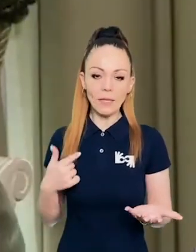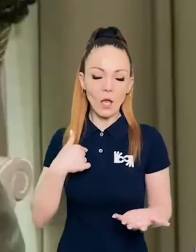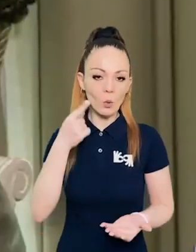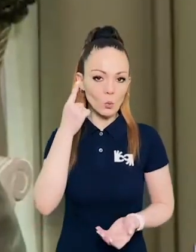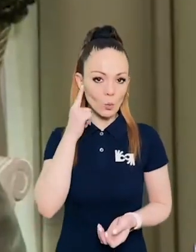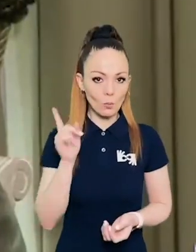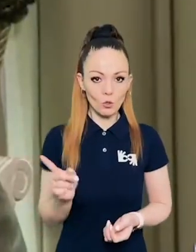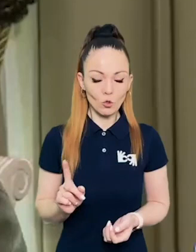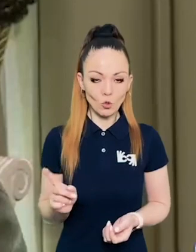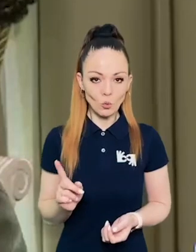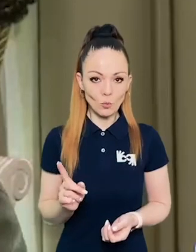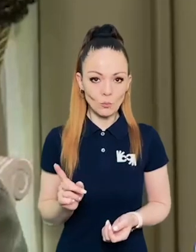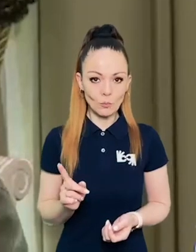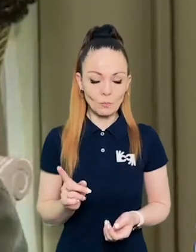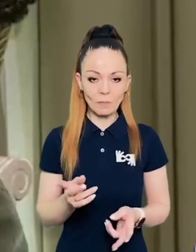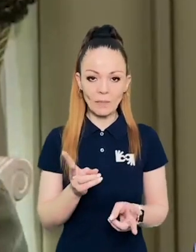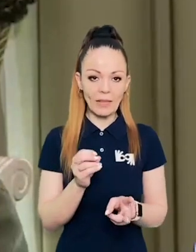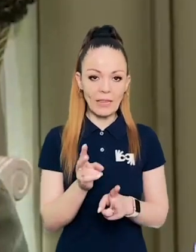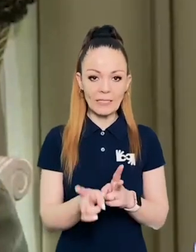Я думаю, що